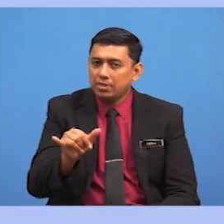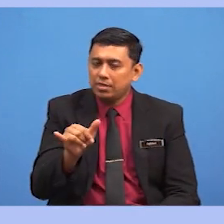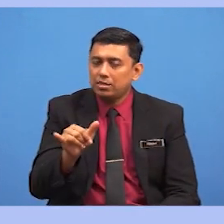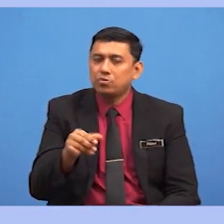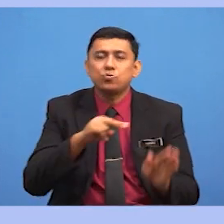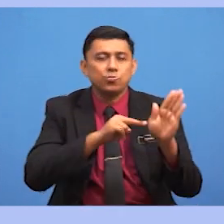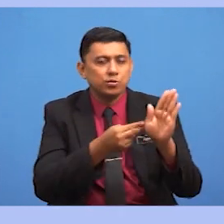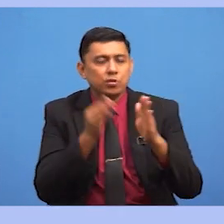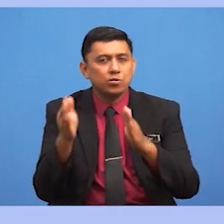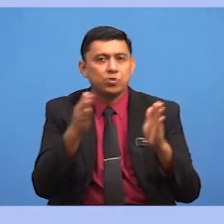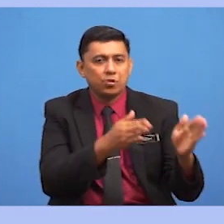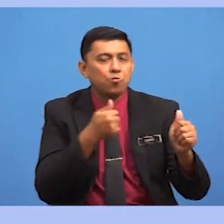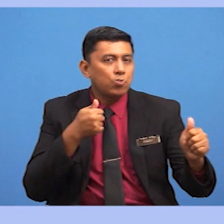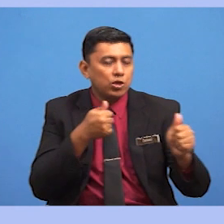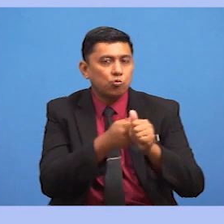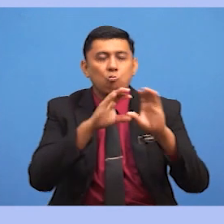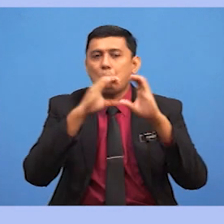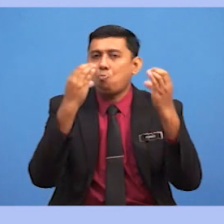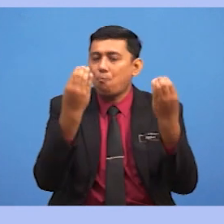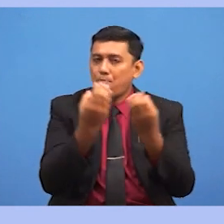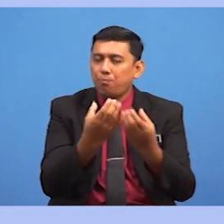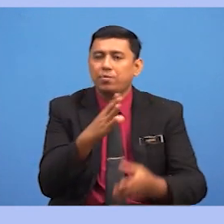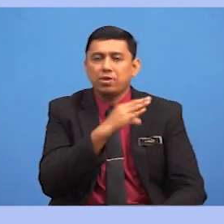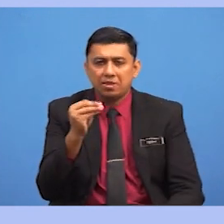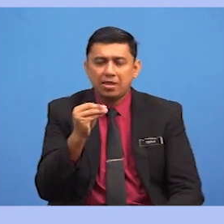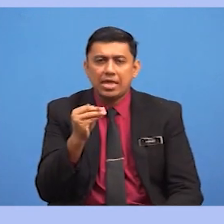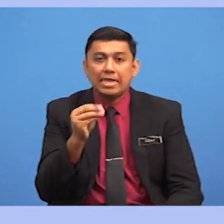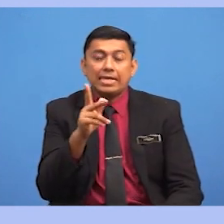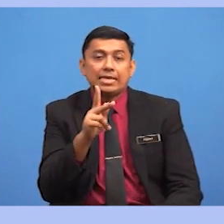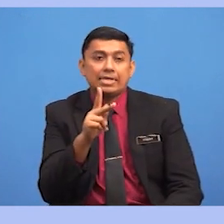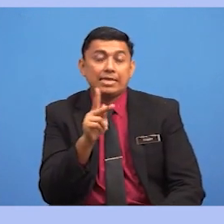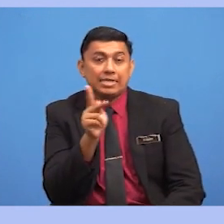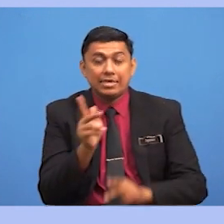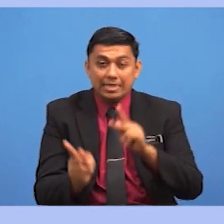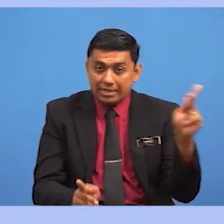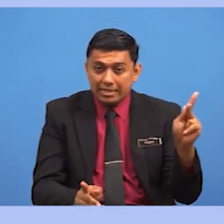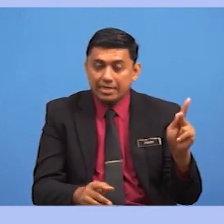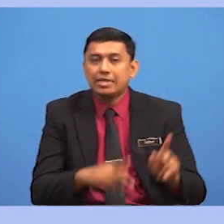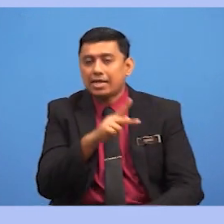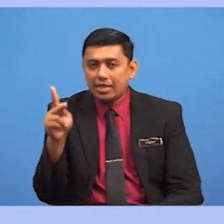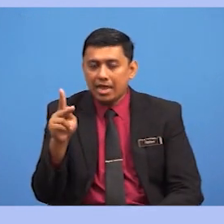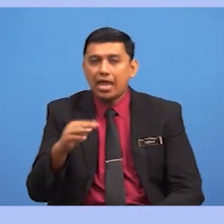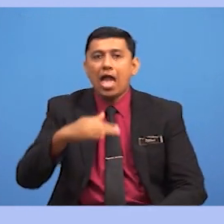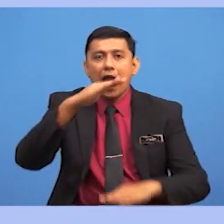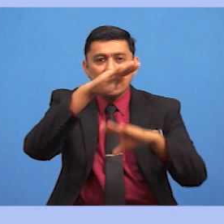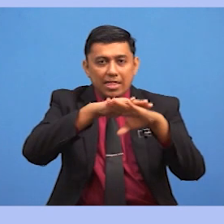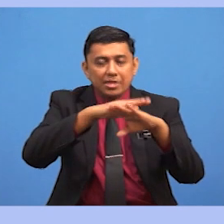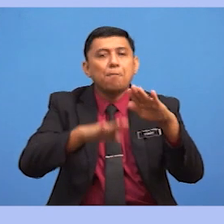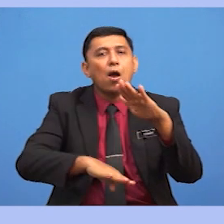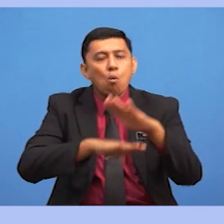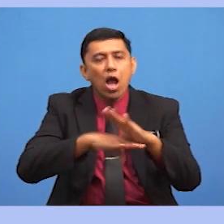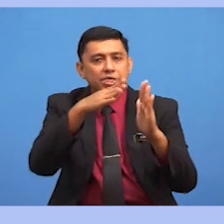unsur-unsur ini disusun mengikut kumpulan dari kiri ke kanan dan dari atas ke bawah jadual